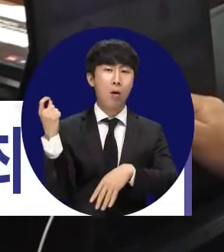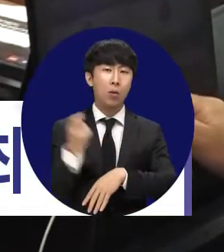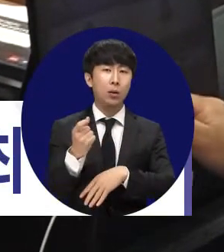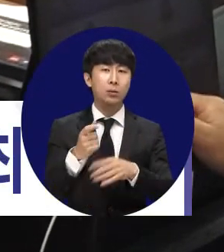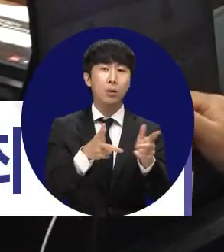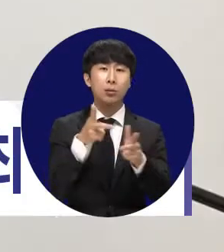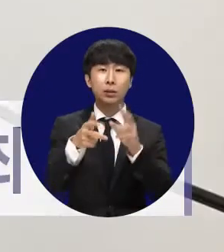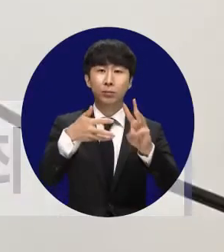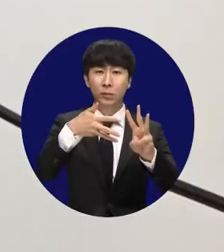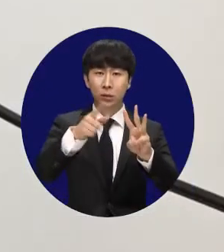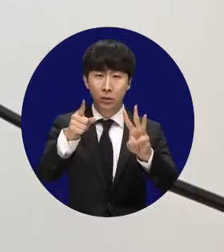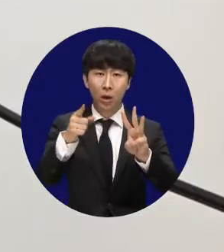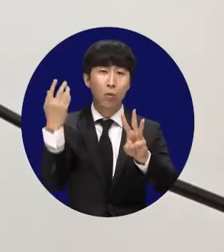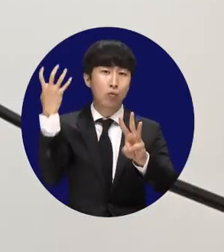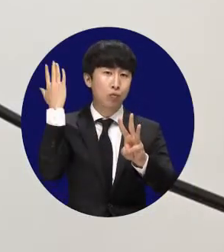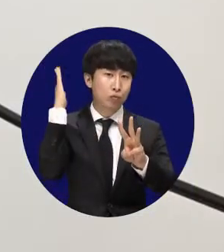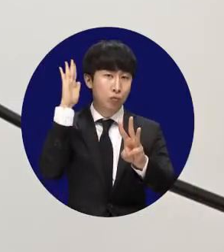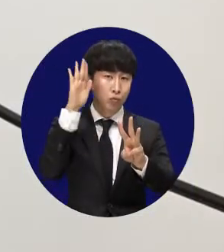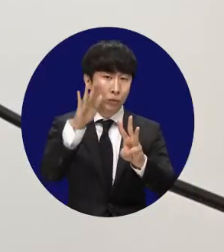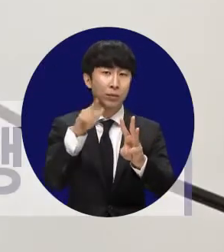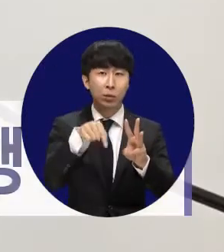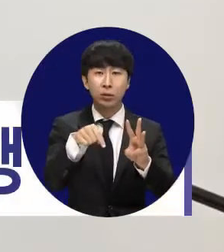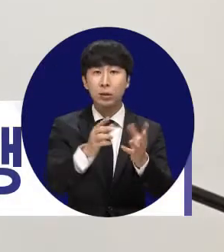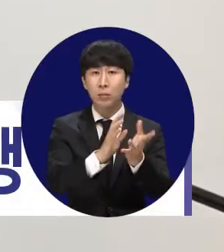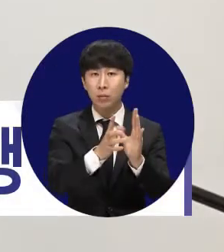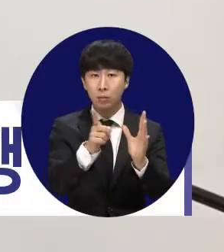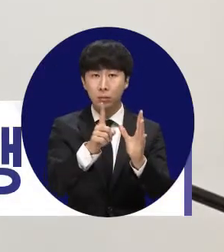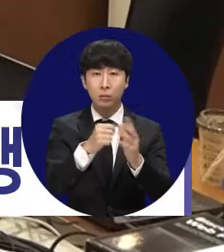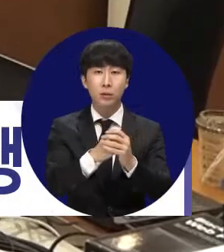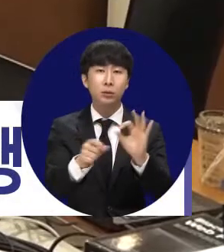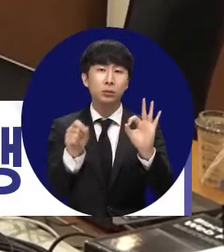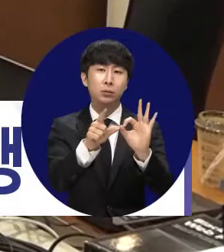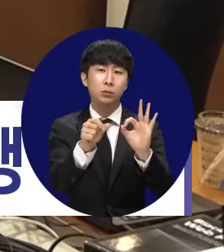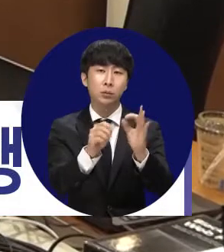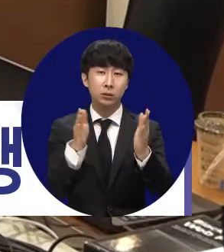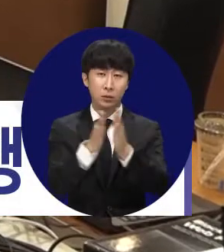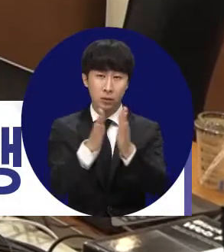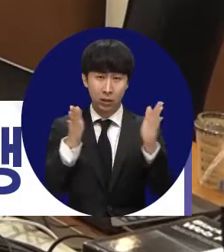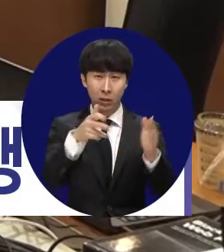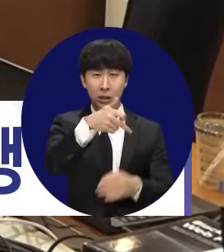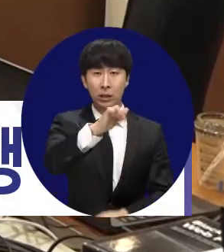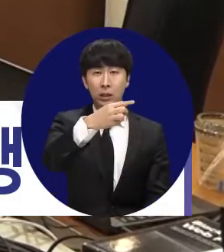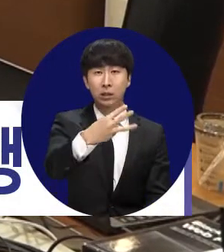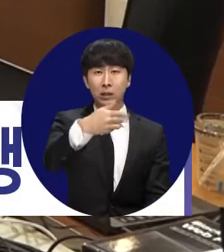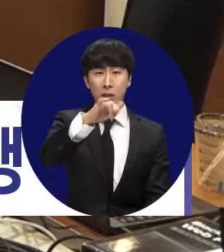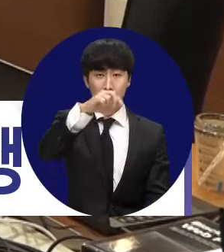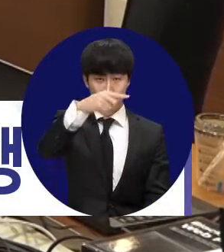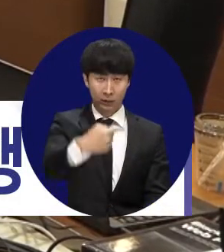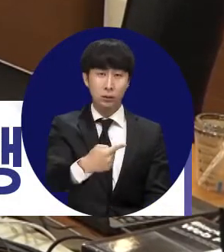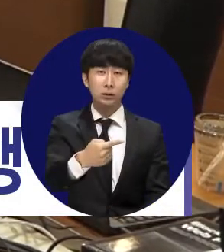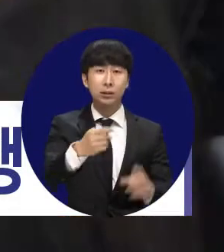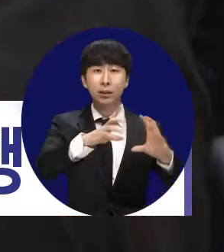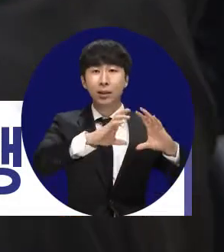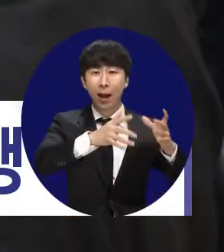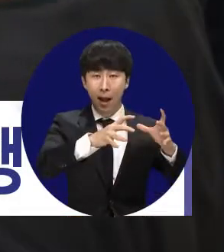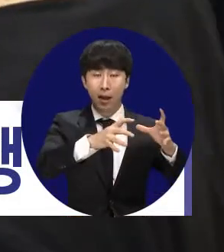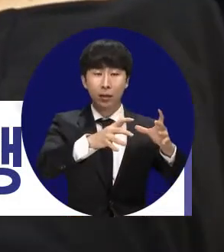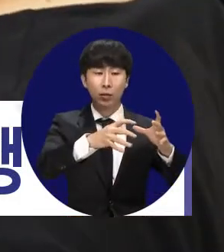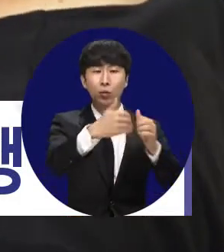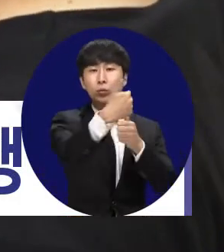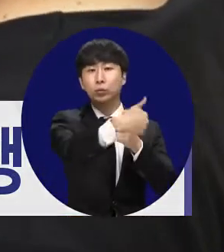이번 웹세미나는 오는 10월 실시하는 키르기즈공화국 총선을 준비하기 위한 키르기즈공화국 중앙선관위